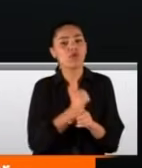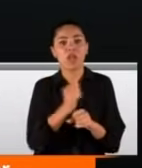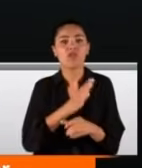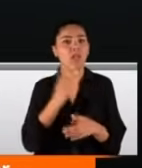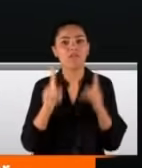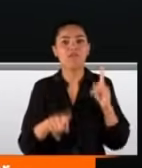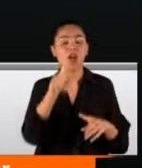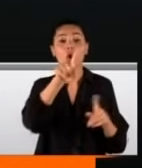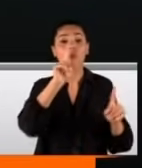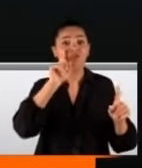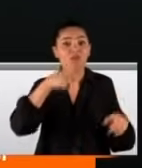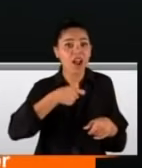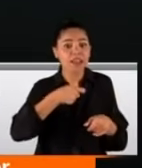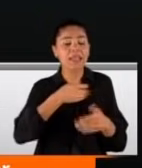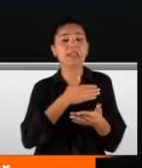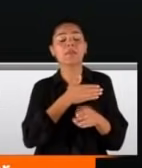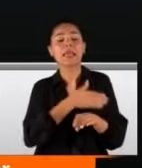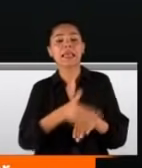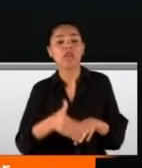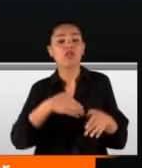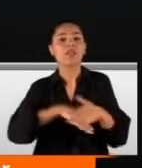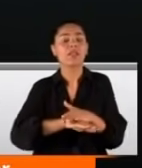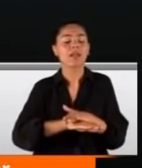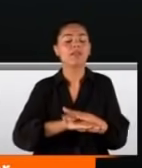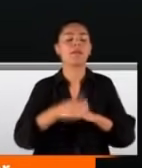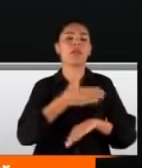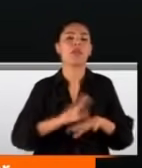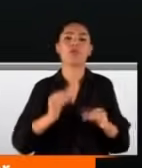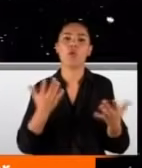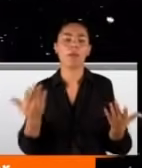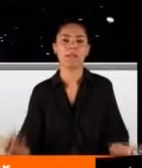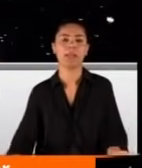cisimleri. Onları fark ettiğimizde kaçmak ya da saklanmak için çok geç